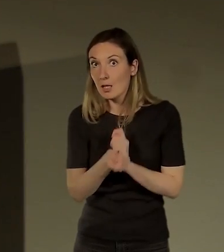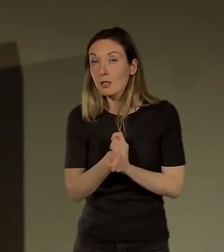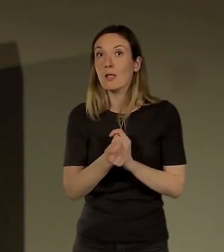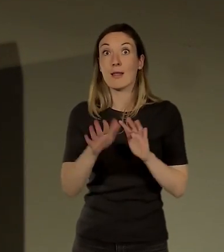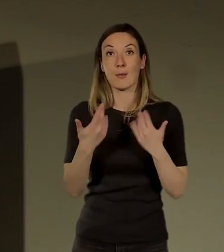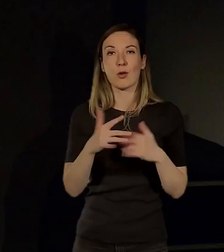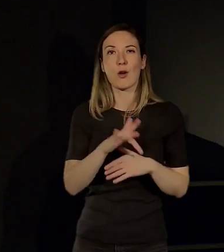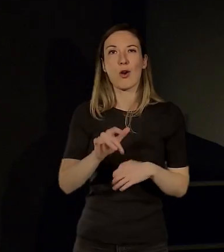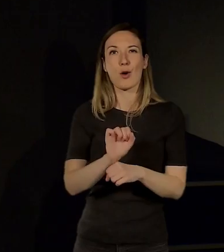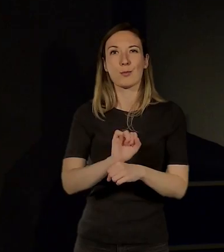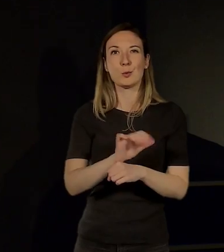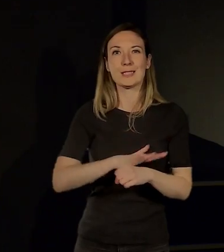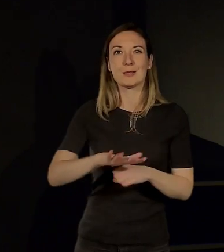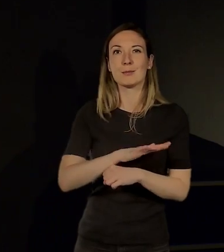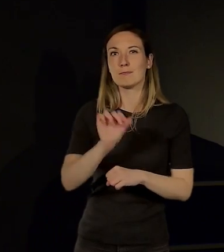Těšnov.